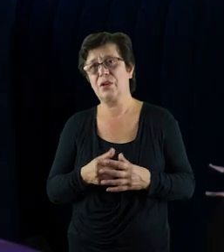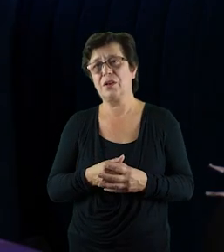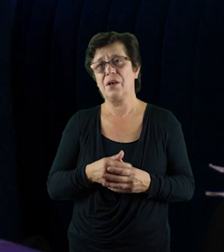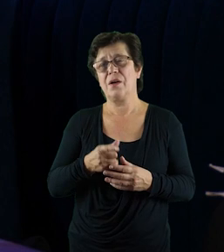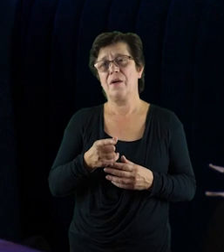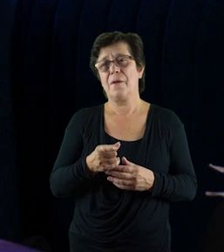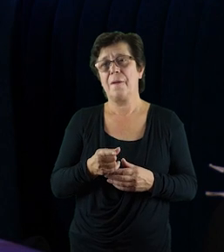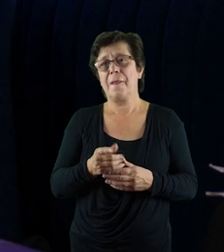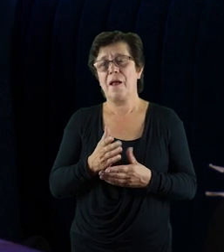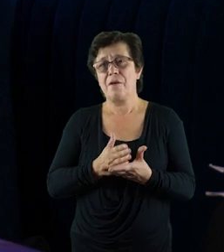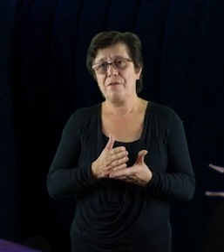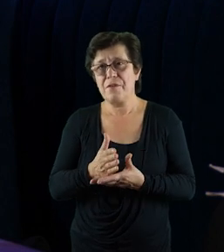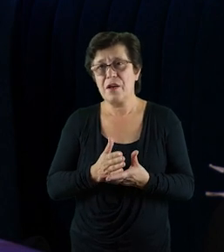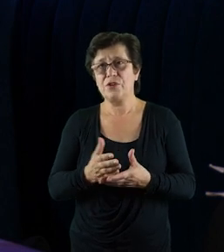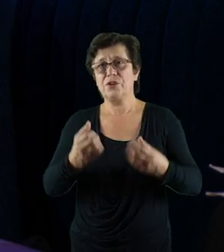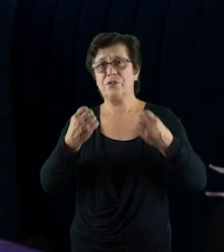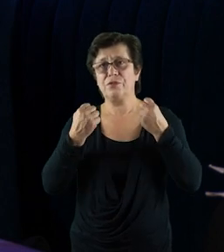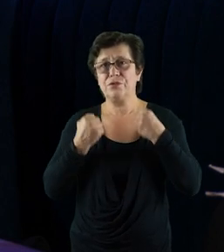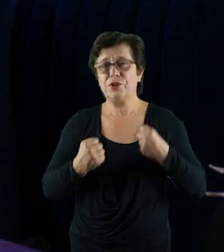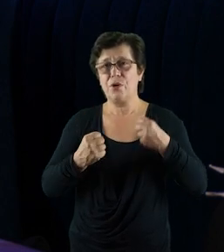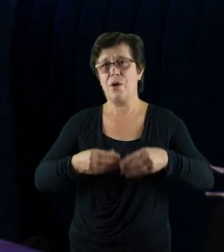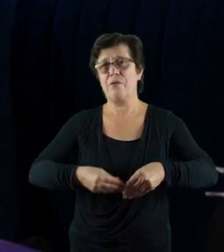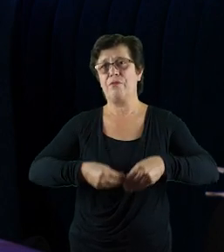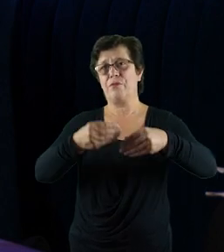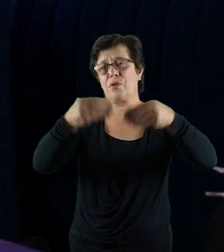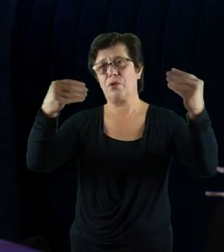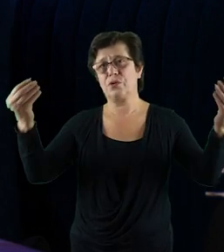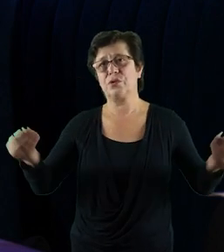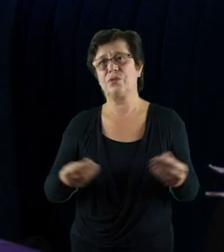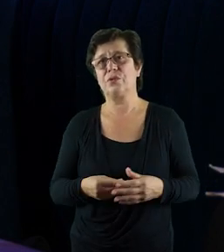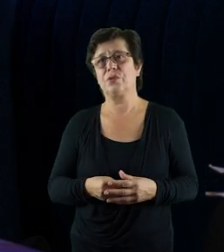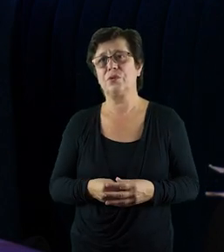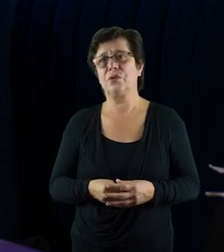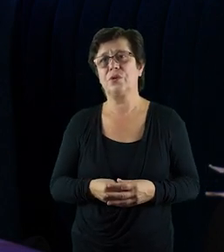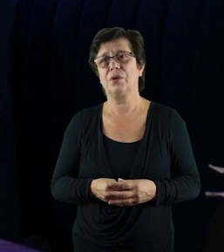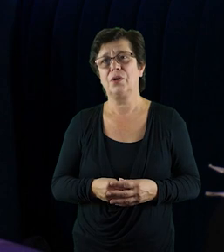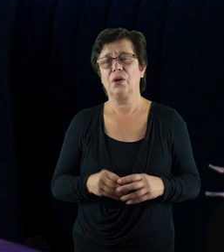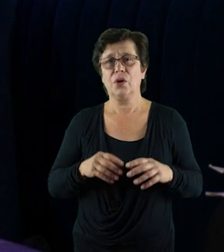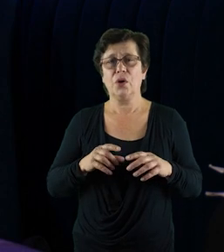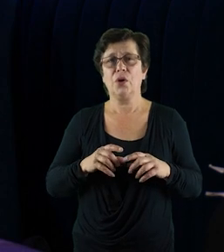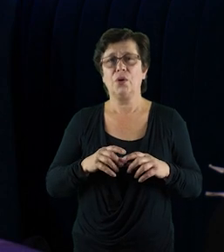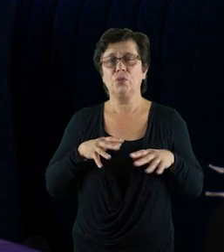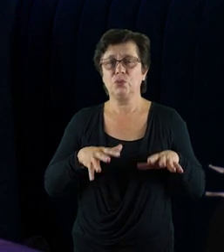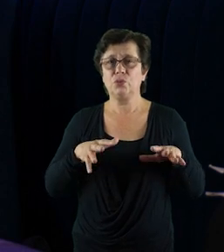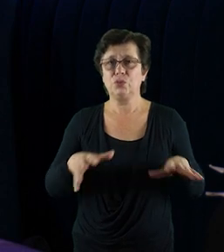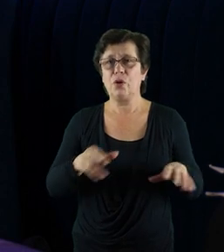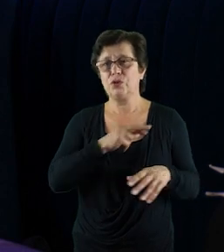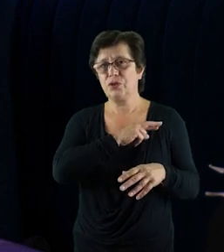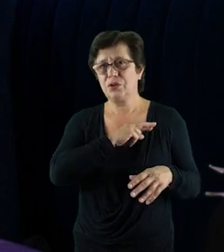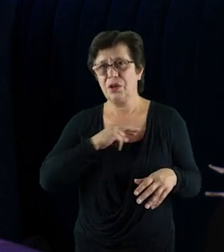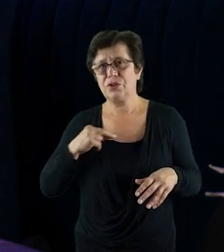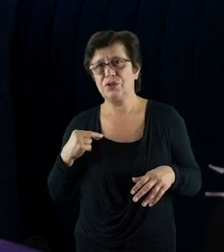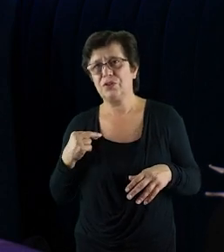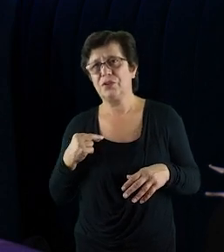też wierzy w siły kreacyjne, wierzy się w mnóstwo rzeczy, w których